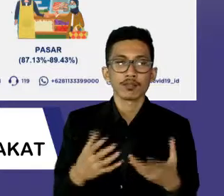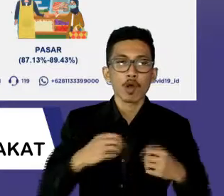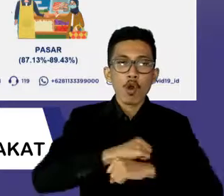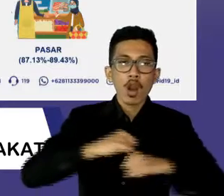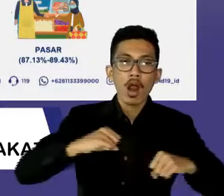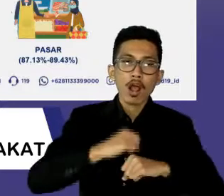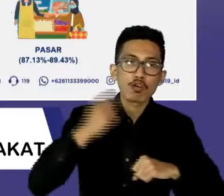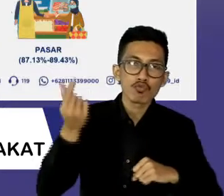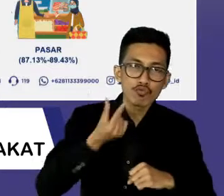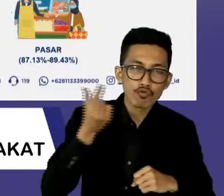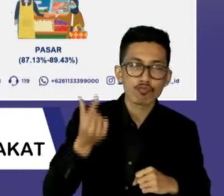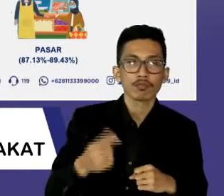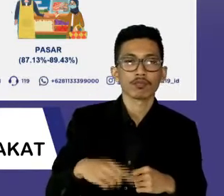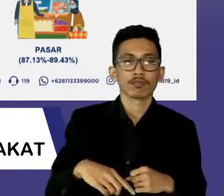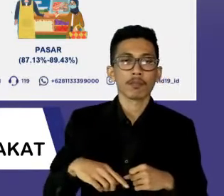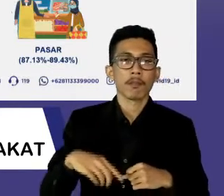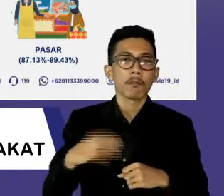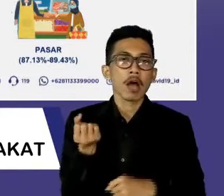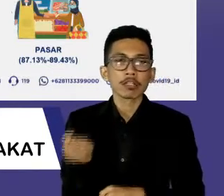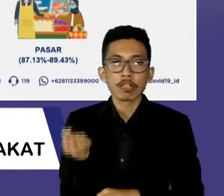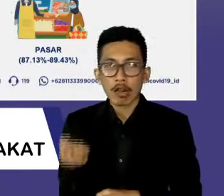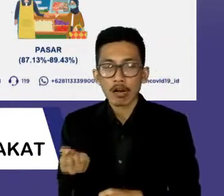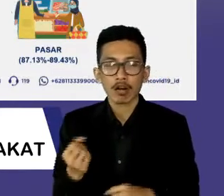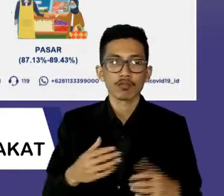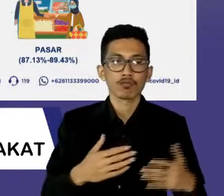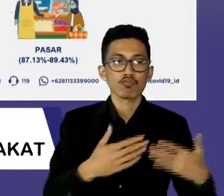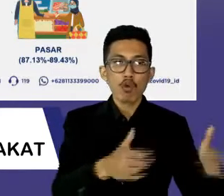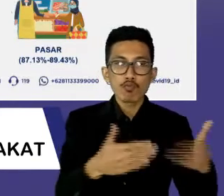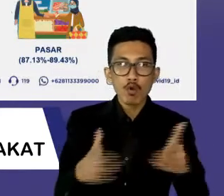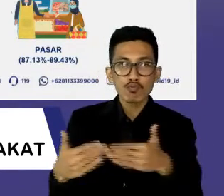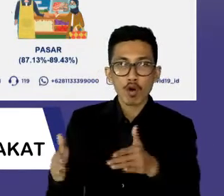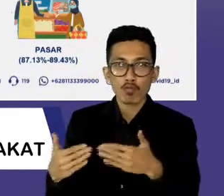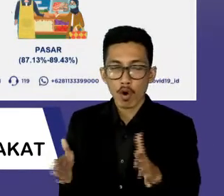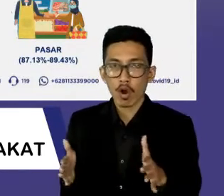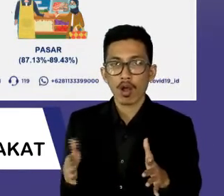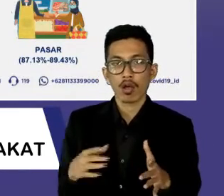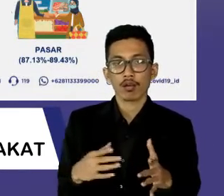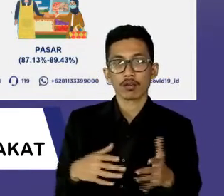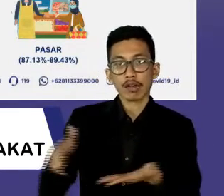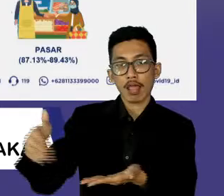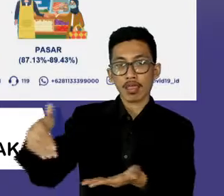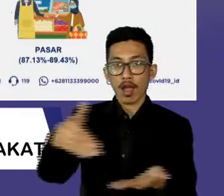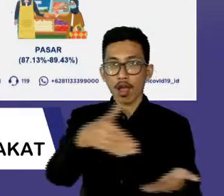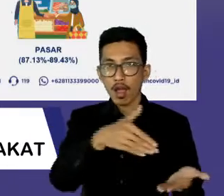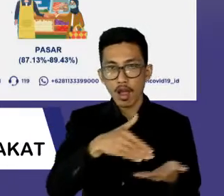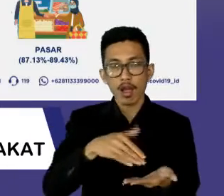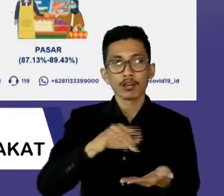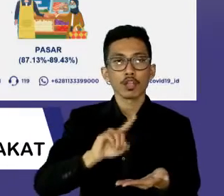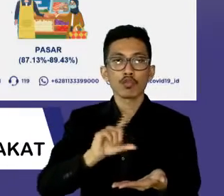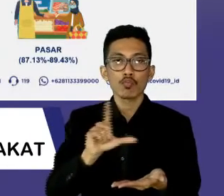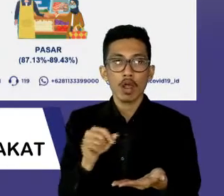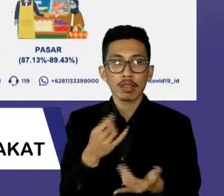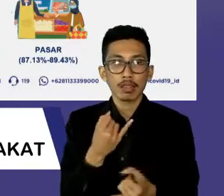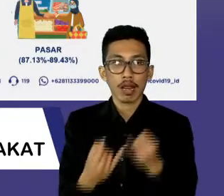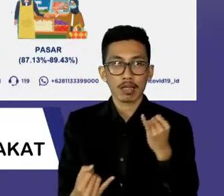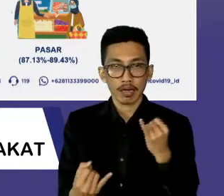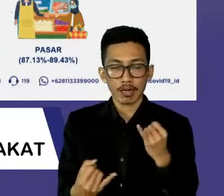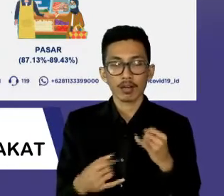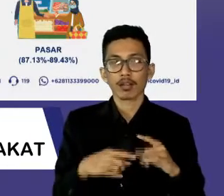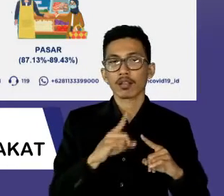Nah, ini hasil dari pada satu bulan terakhir seperti apa semenjak penerapan PPKM darurat